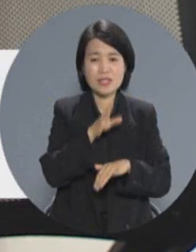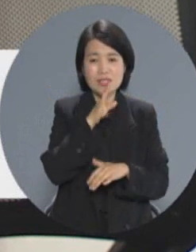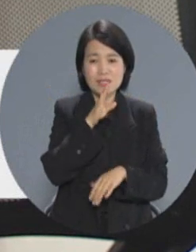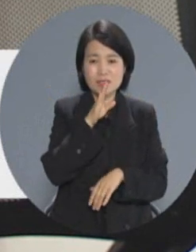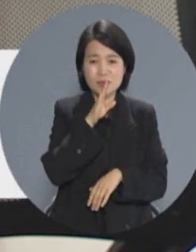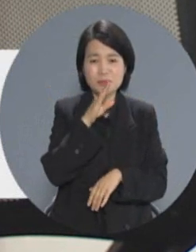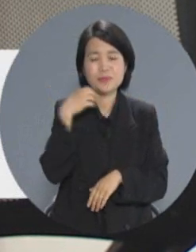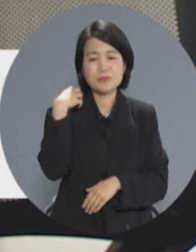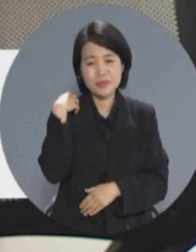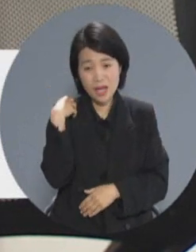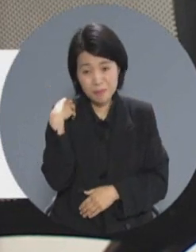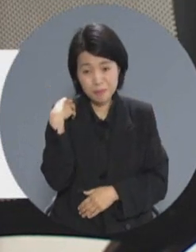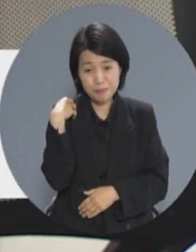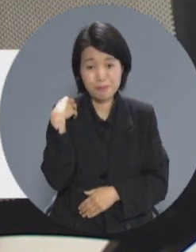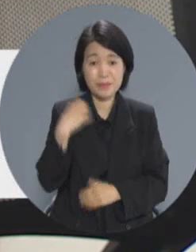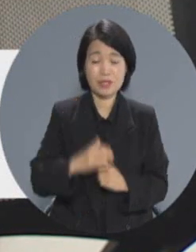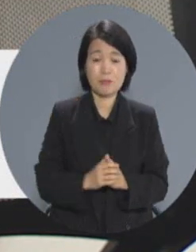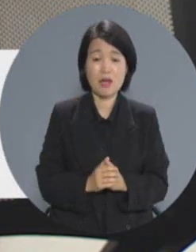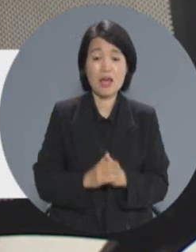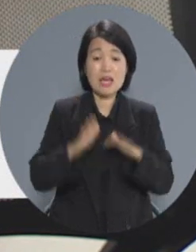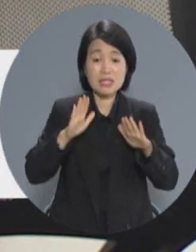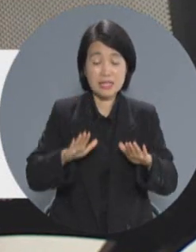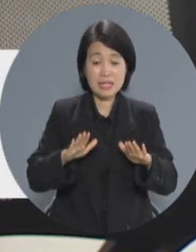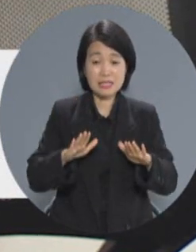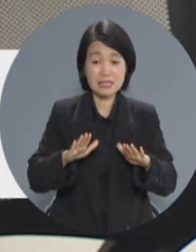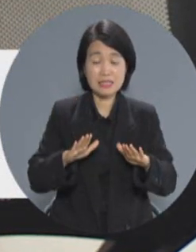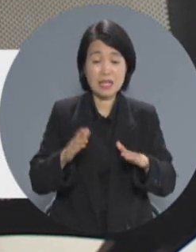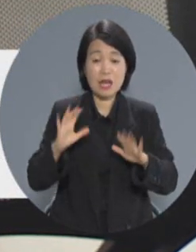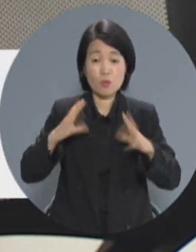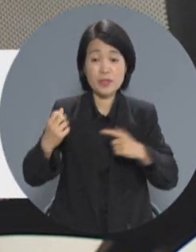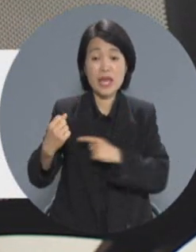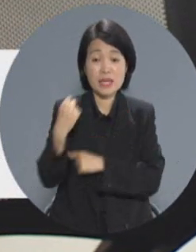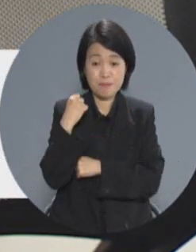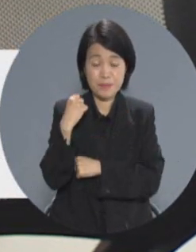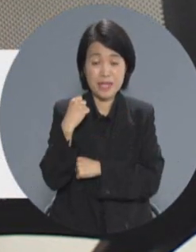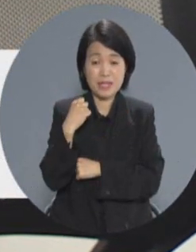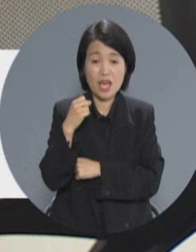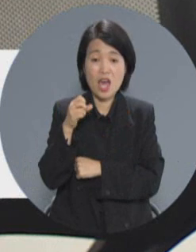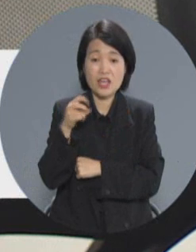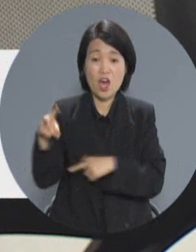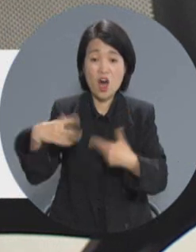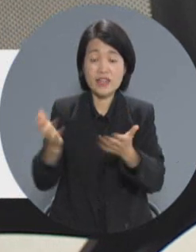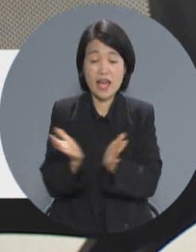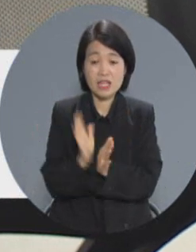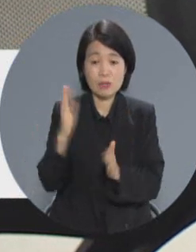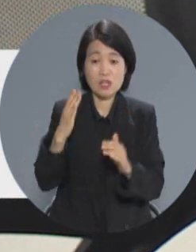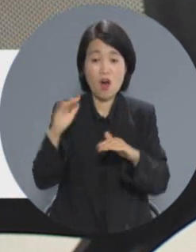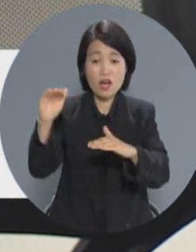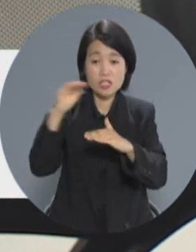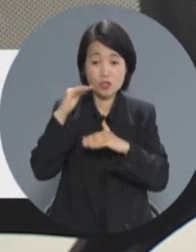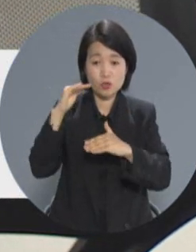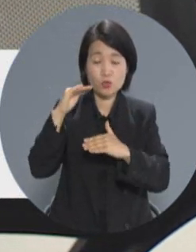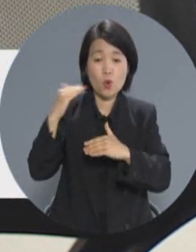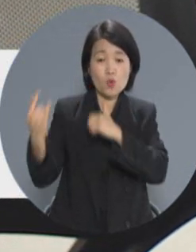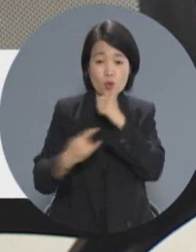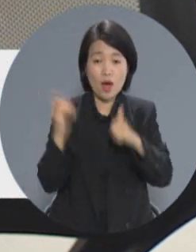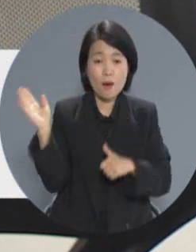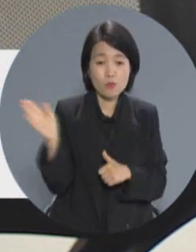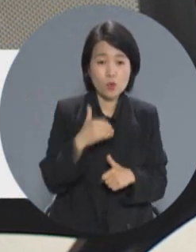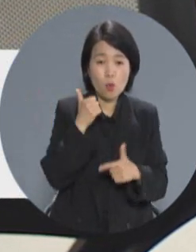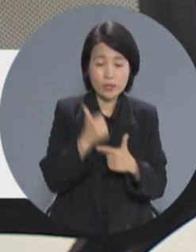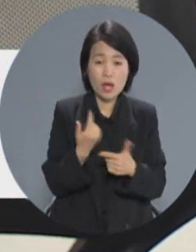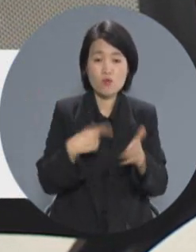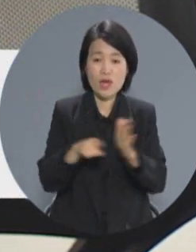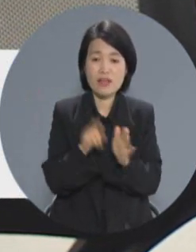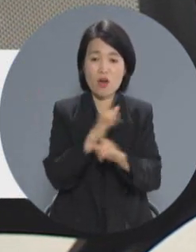사실 부담스러웠다면은 이제는 저희가 여당이 되어서 인수위 단계부터 호남을 위한 여러 가지